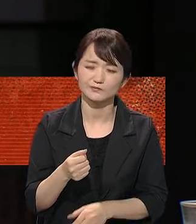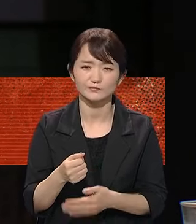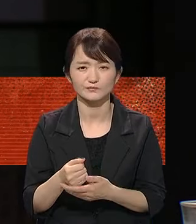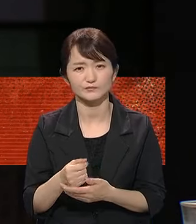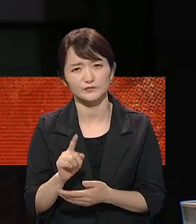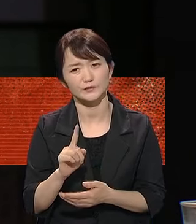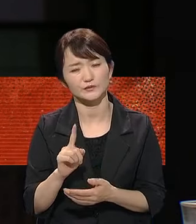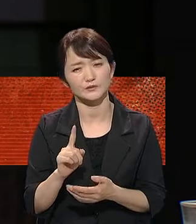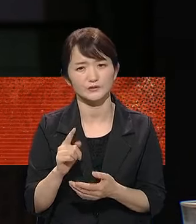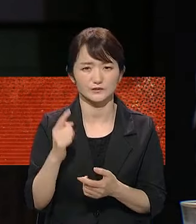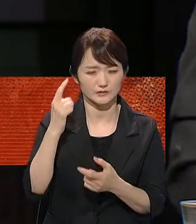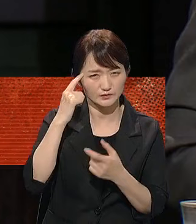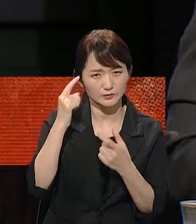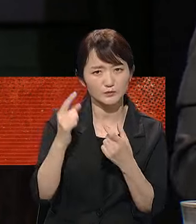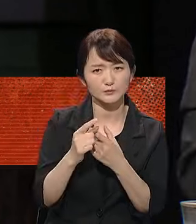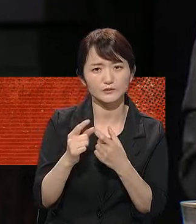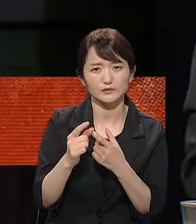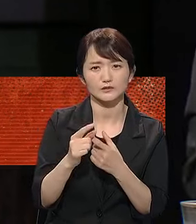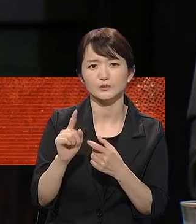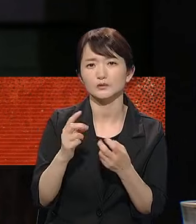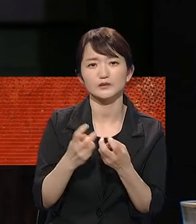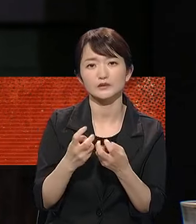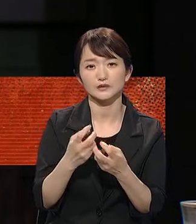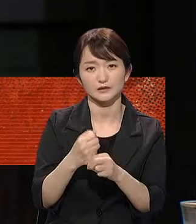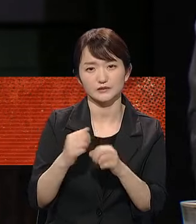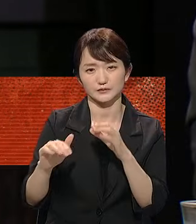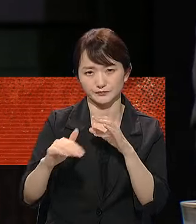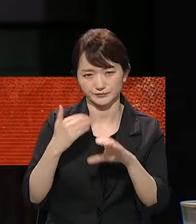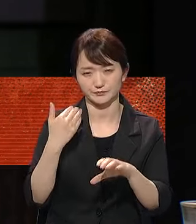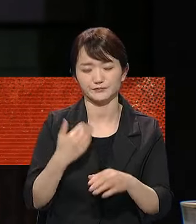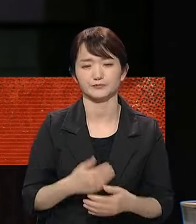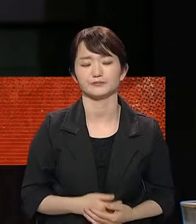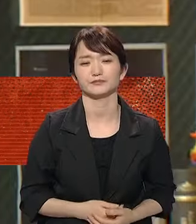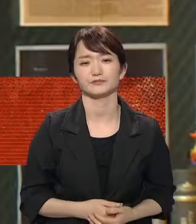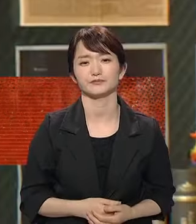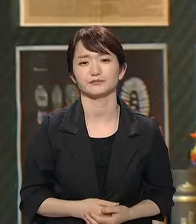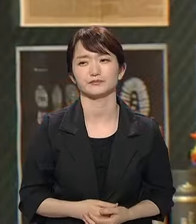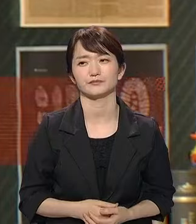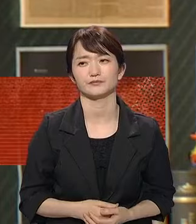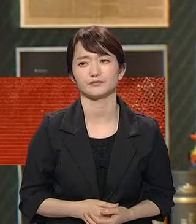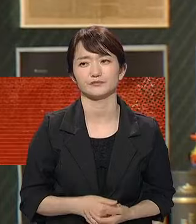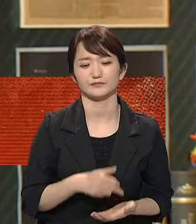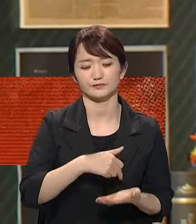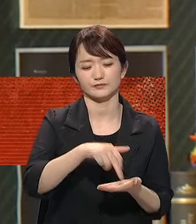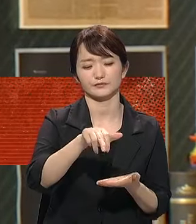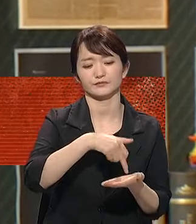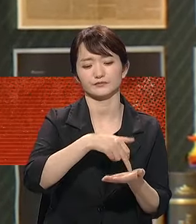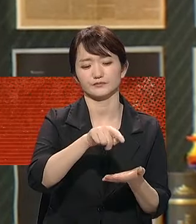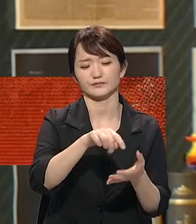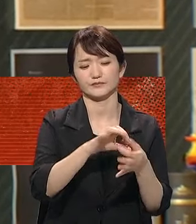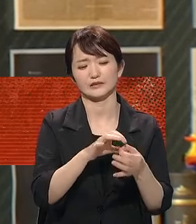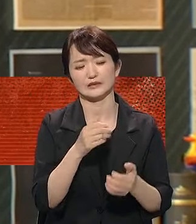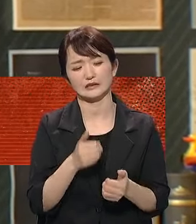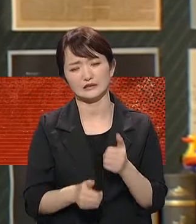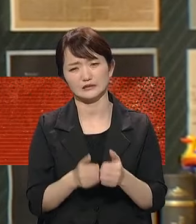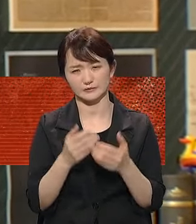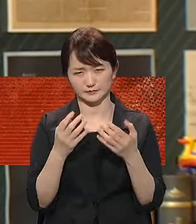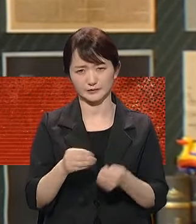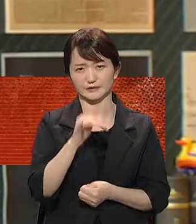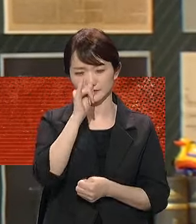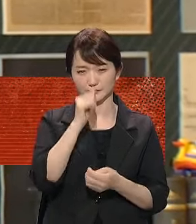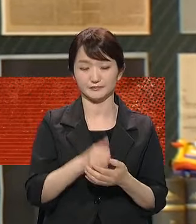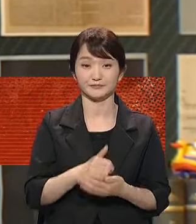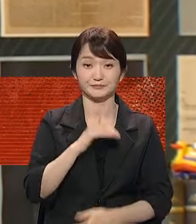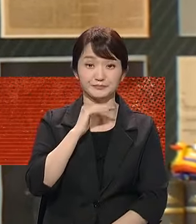고민이라고 합니다 그래서 어떻게 해야 할까요라고 사연을 보내왔습니다 아이 단톡방과 관련한 갈등 정말 많죠 자